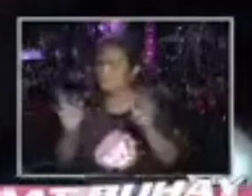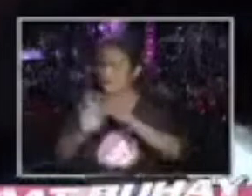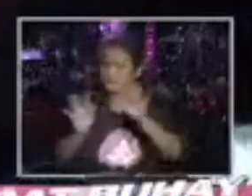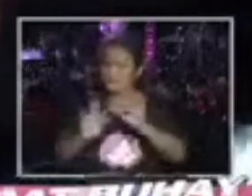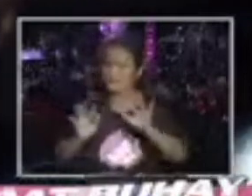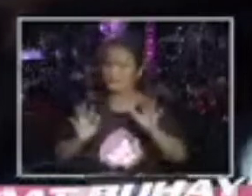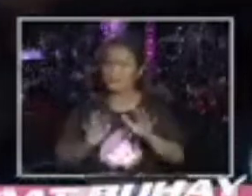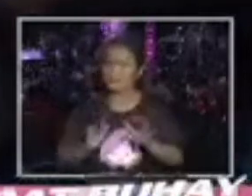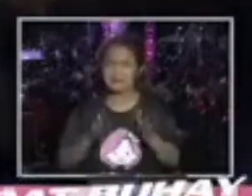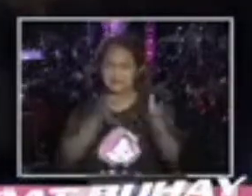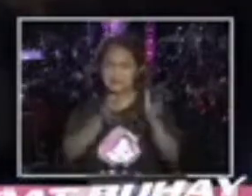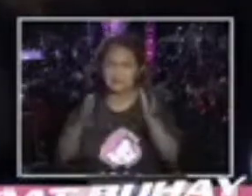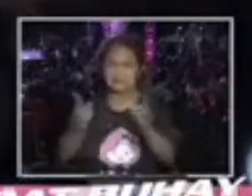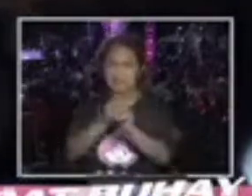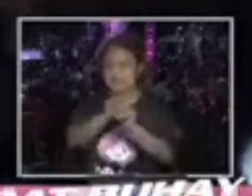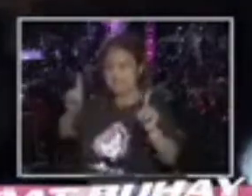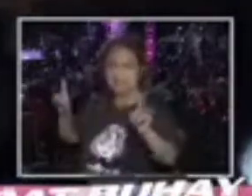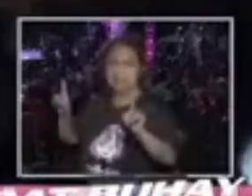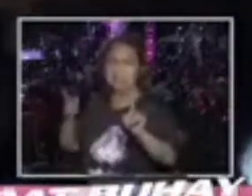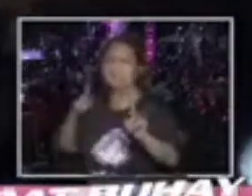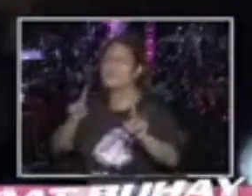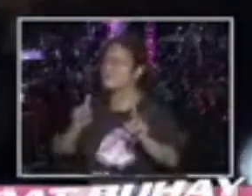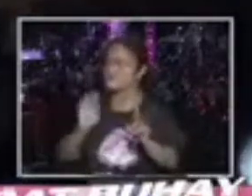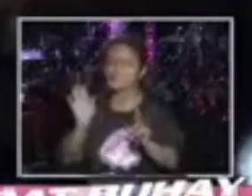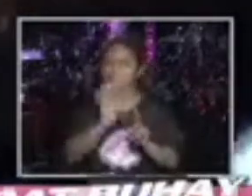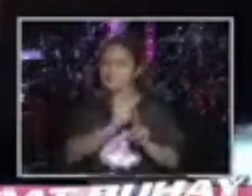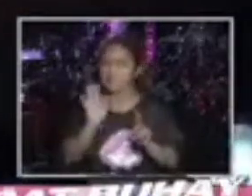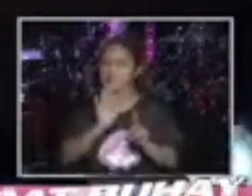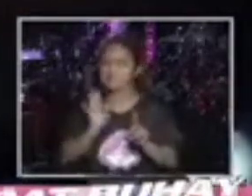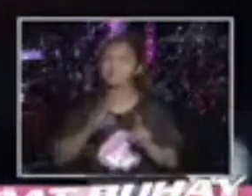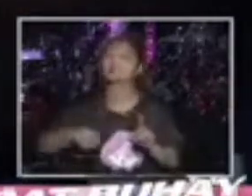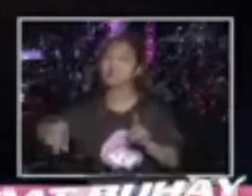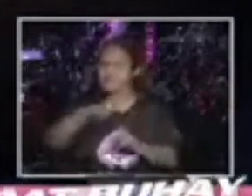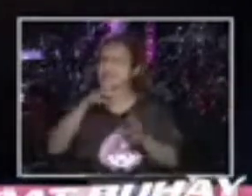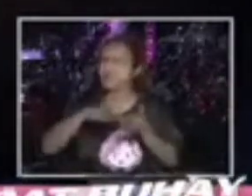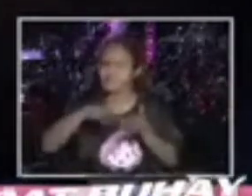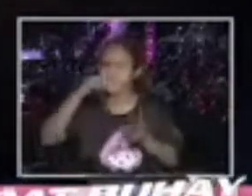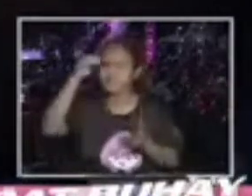walang tinatalikuran. Natutuhan natin,